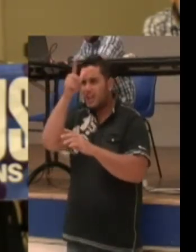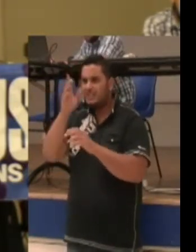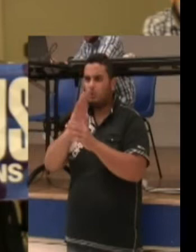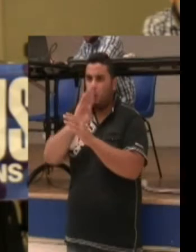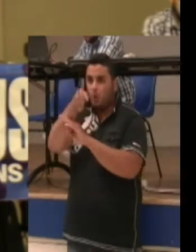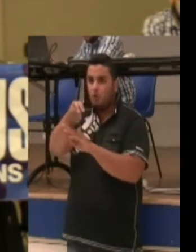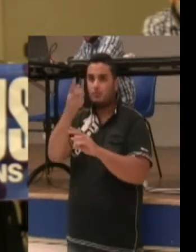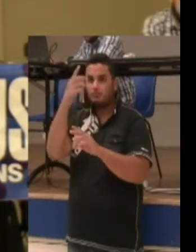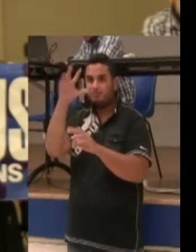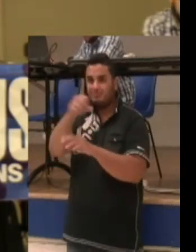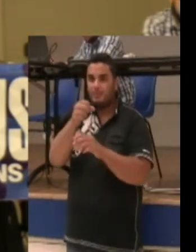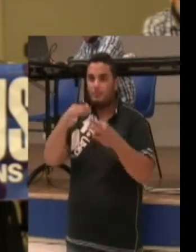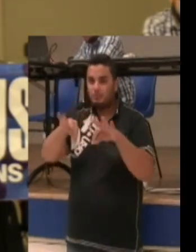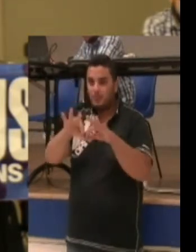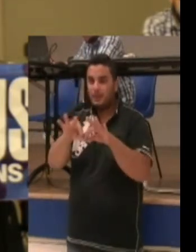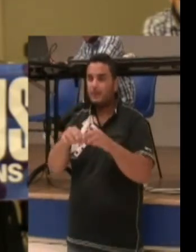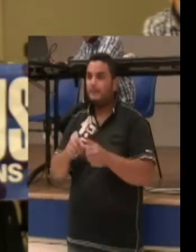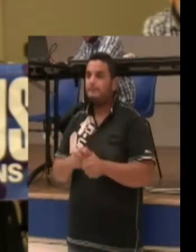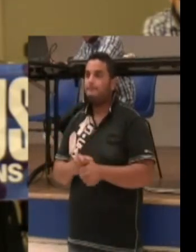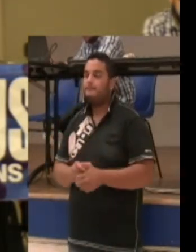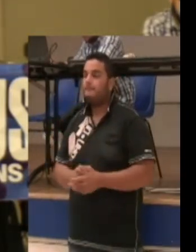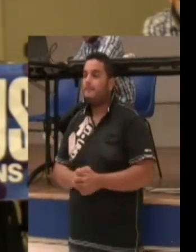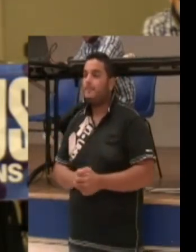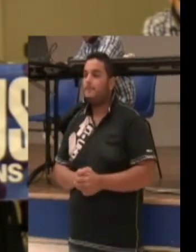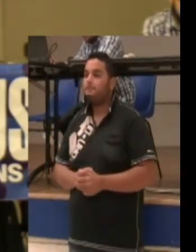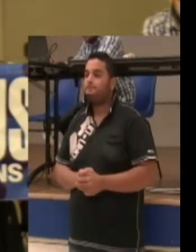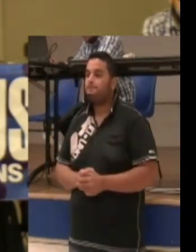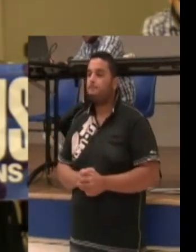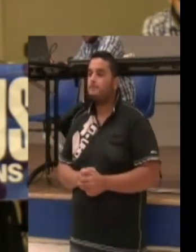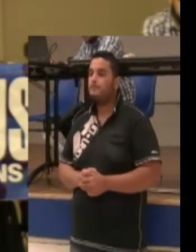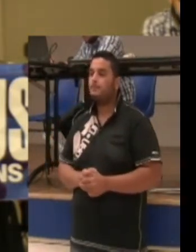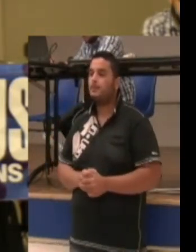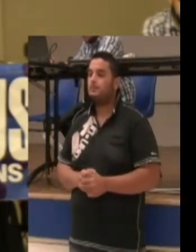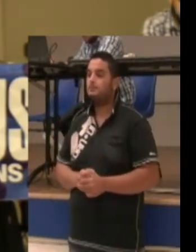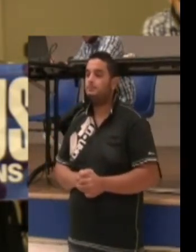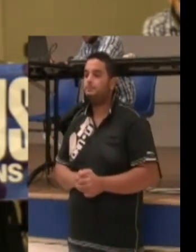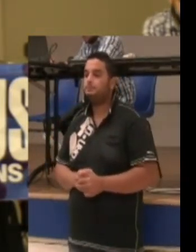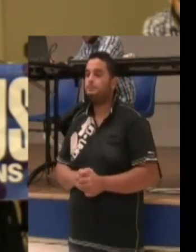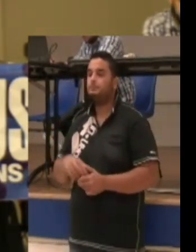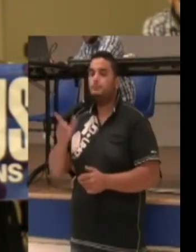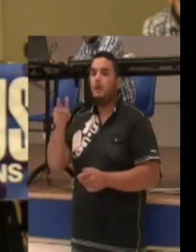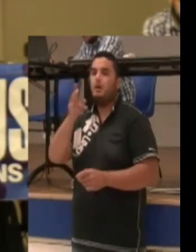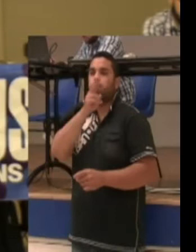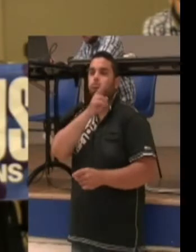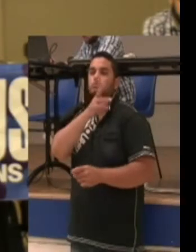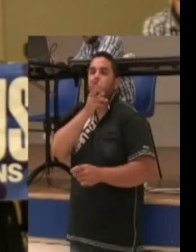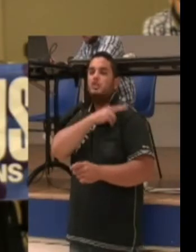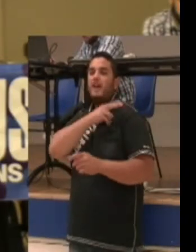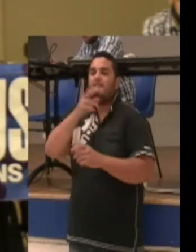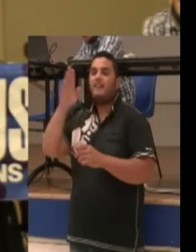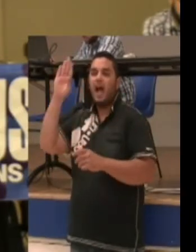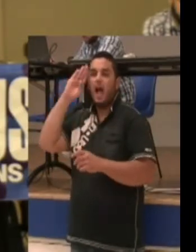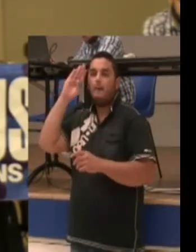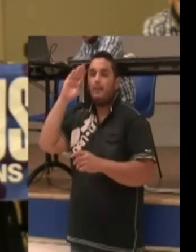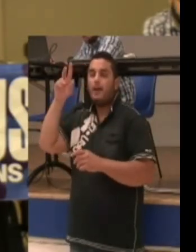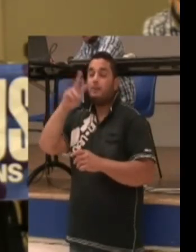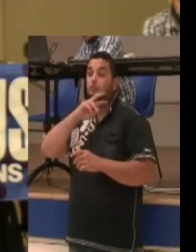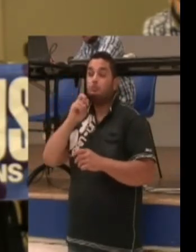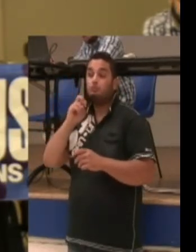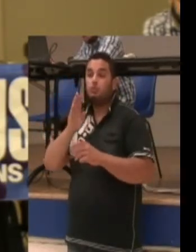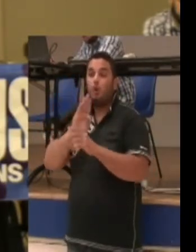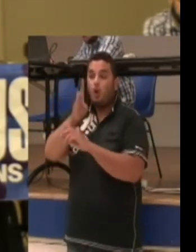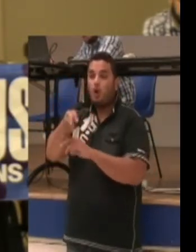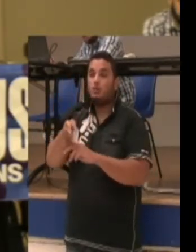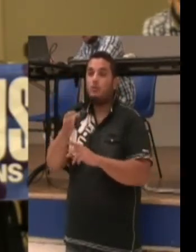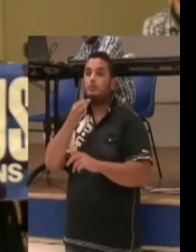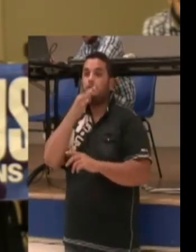Cisjordanie, Yamouchi Dayan, qui était le chef des armées à l'époque, ils ont pris la Cisjordanie, il a dit